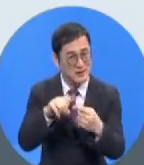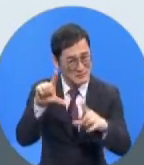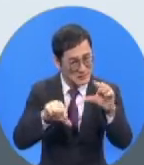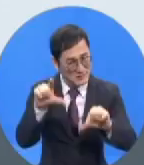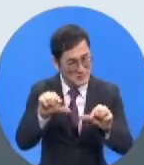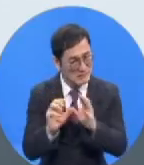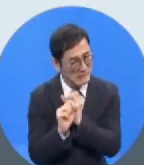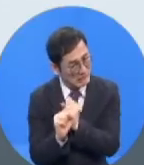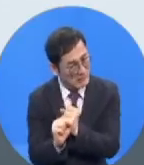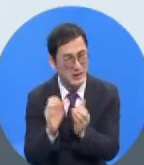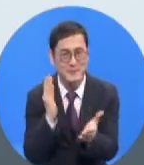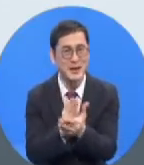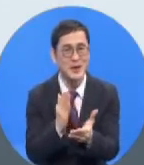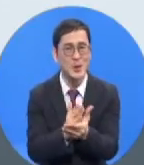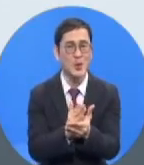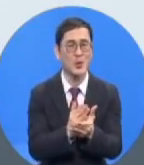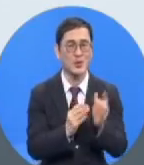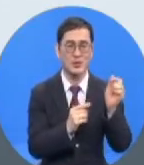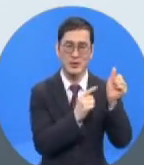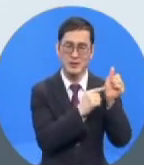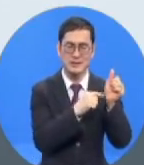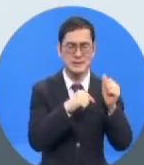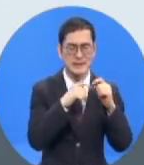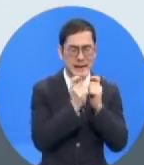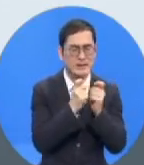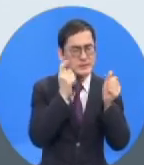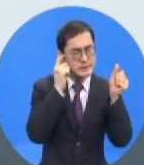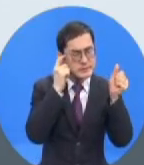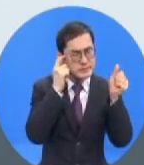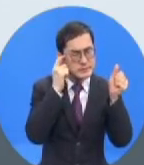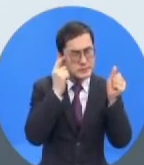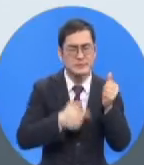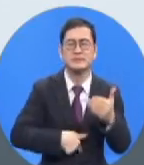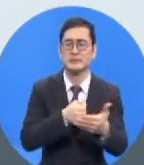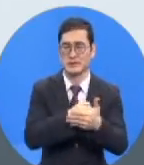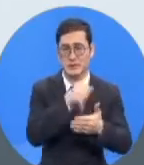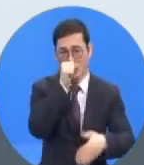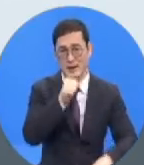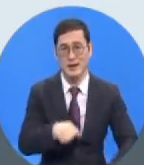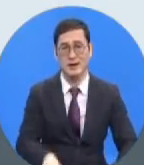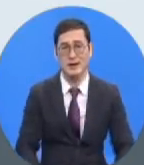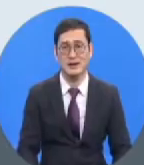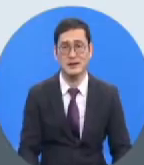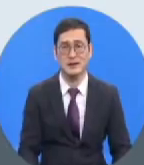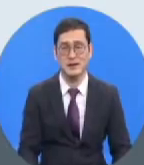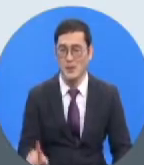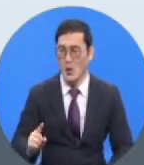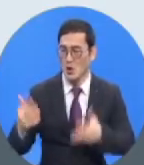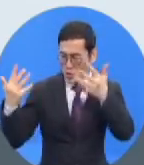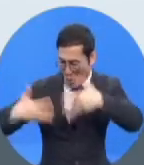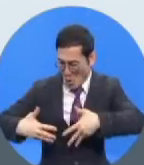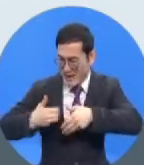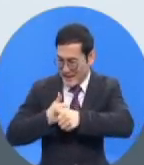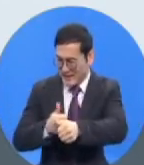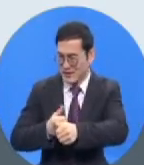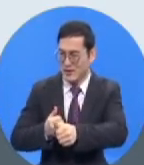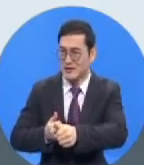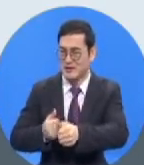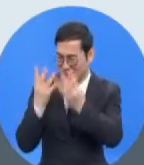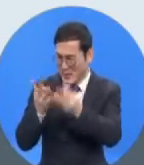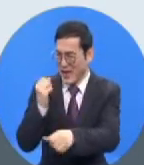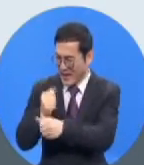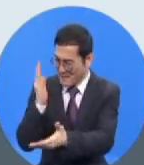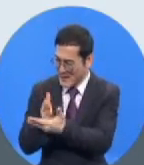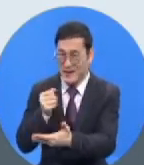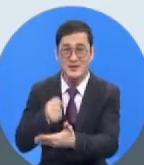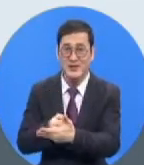있지만은 대승적인 결단에서 내려야 되는 게 사면이고 거기에 어떤 조건 부과라든지 그런 거를 할 수는 없다고 생각을 하거든요. 네. 사면이라는 것